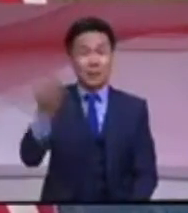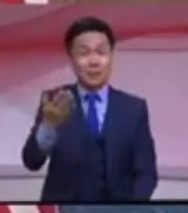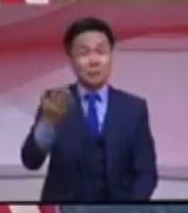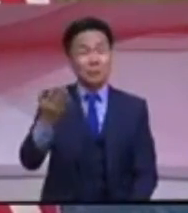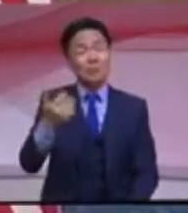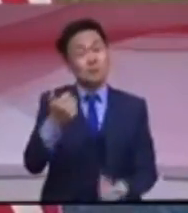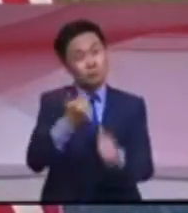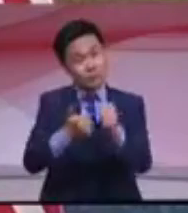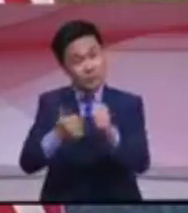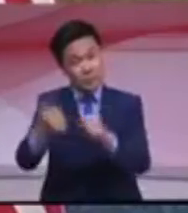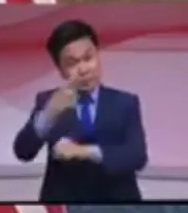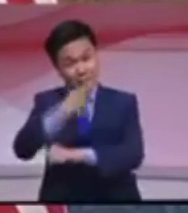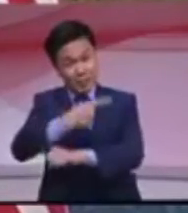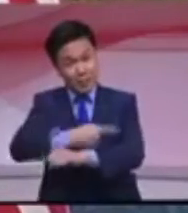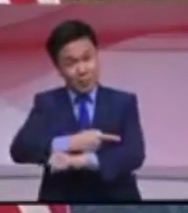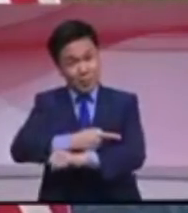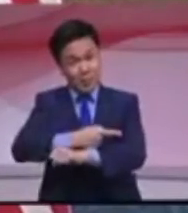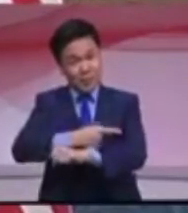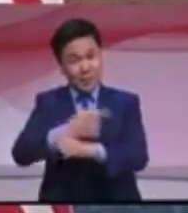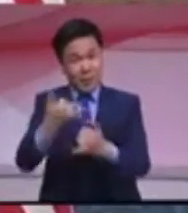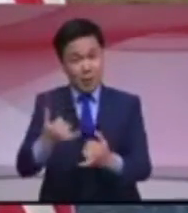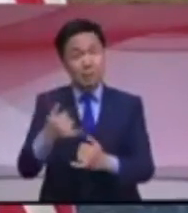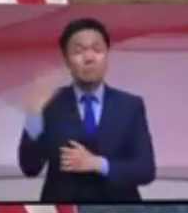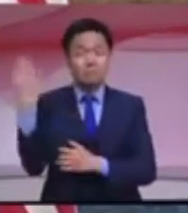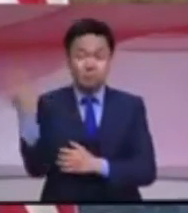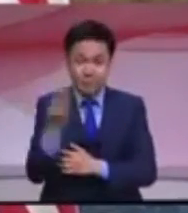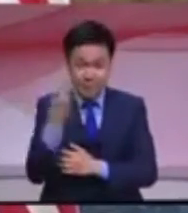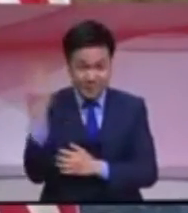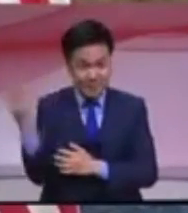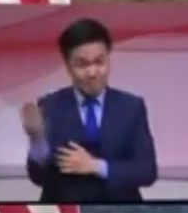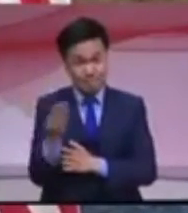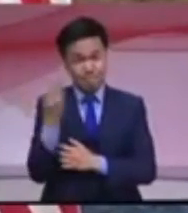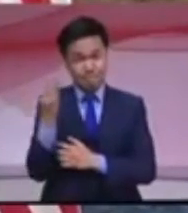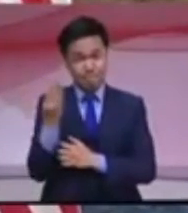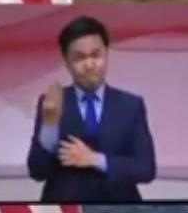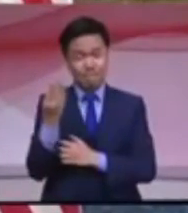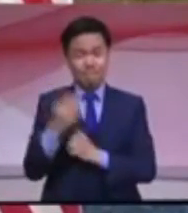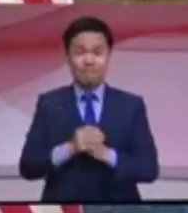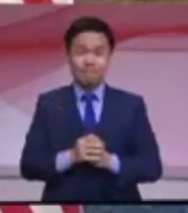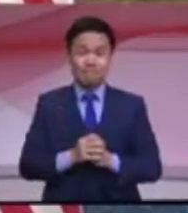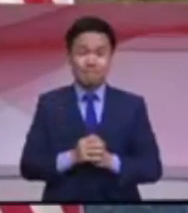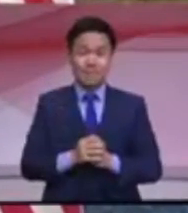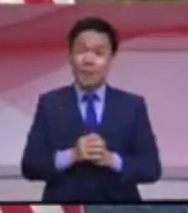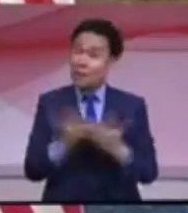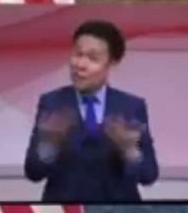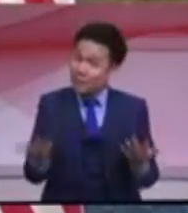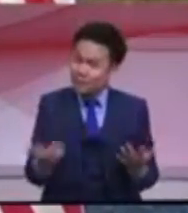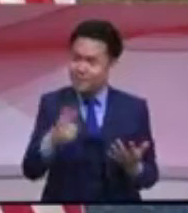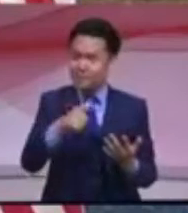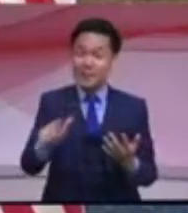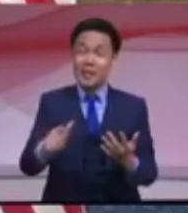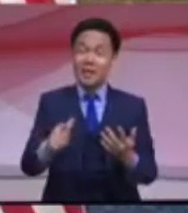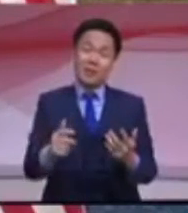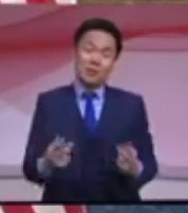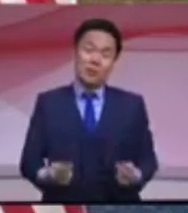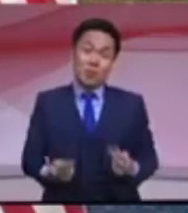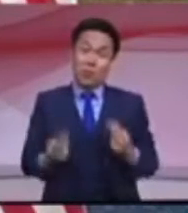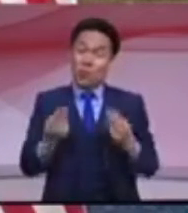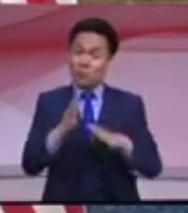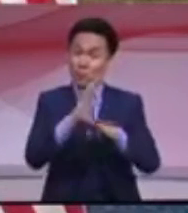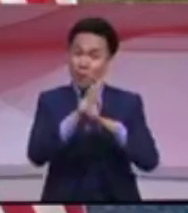seharian kita telah berjalan hampir seperti biasa Hai melalui amalan Noma Noma bau